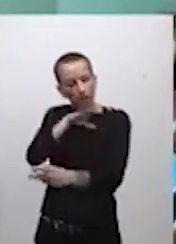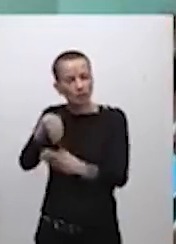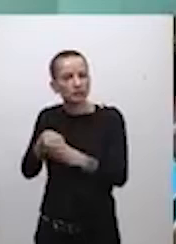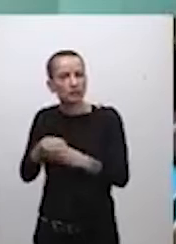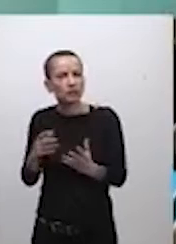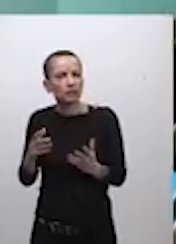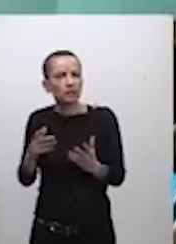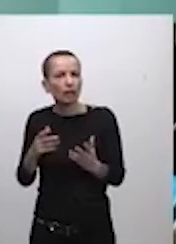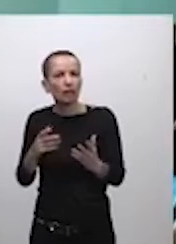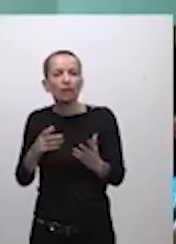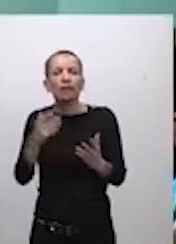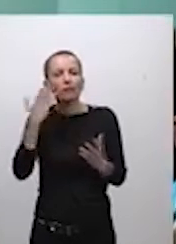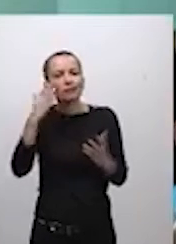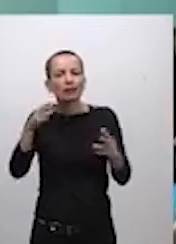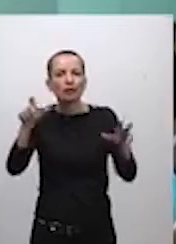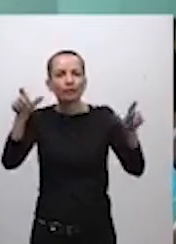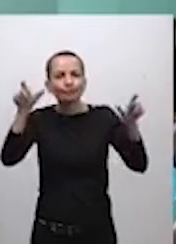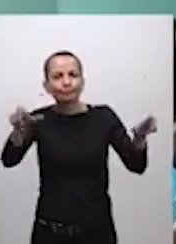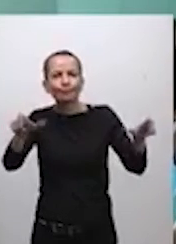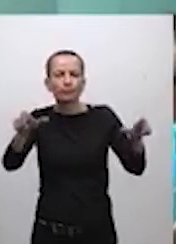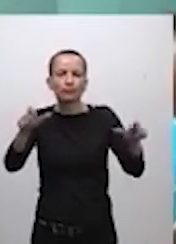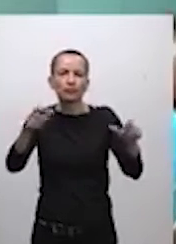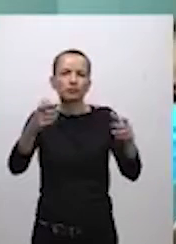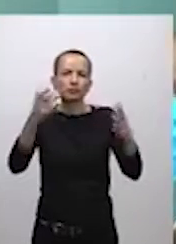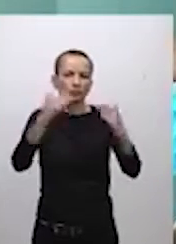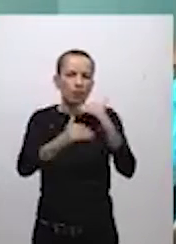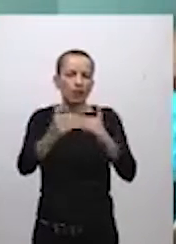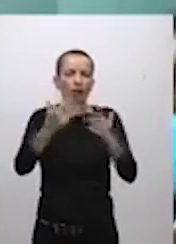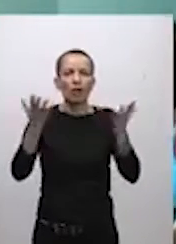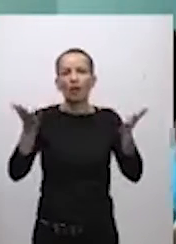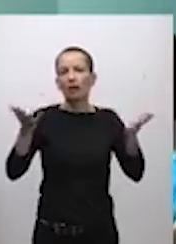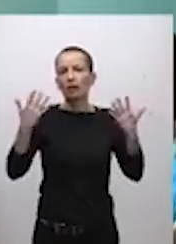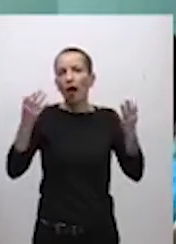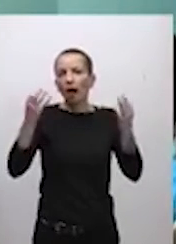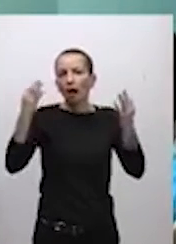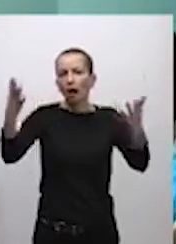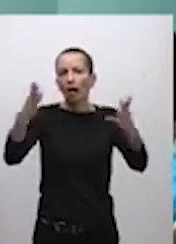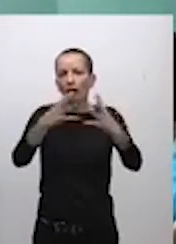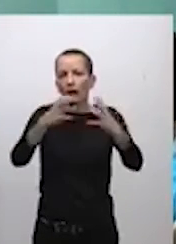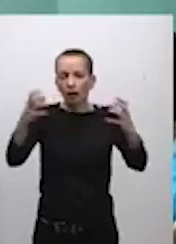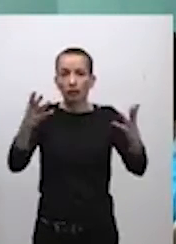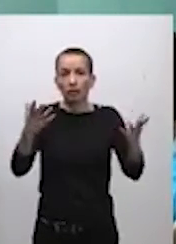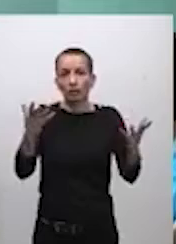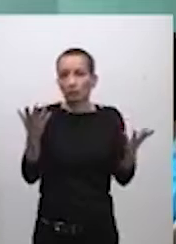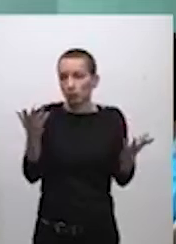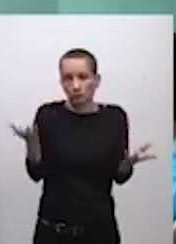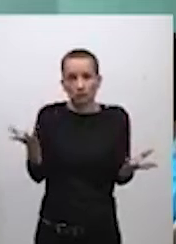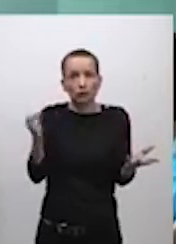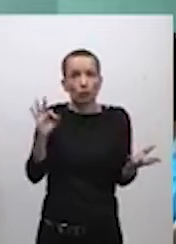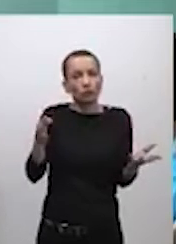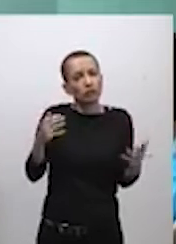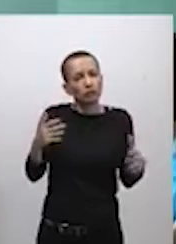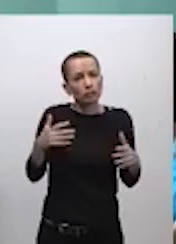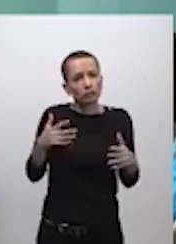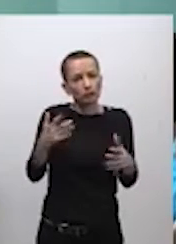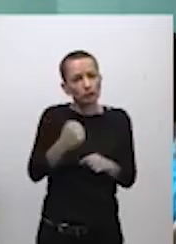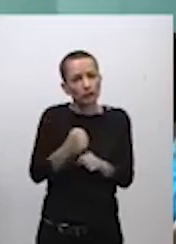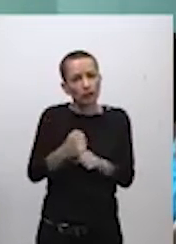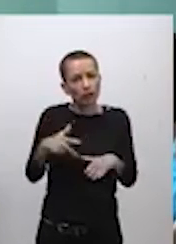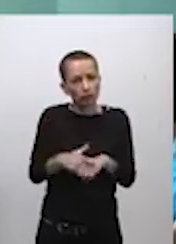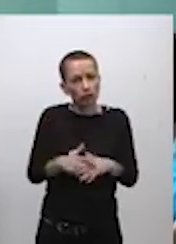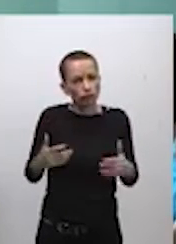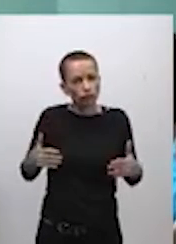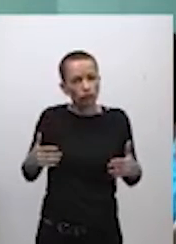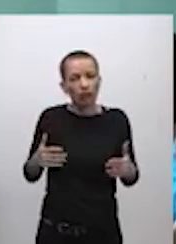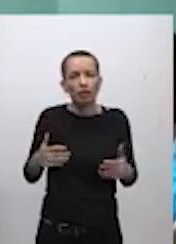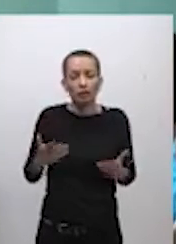du plan climat et toutes les études, les bilans qui sont faits dans ce cadre-là. Donc on a déjà commencé ce travail et là, c'est